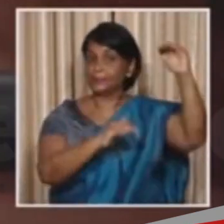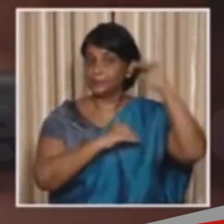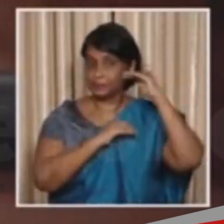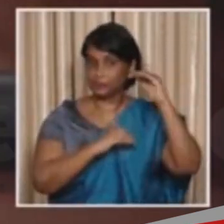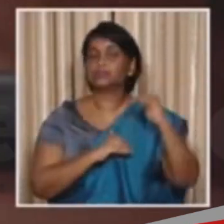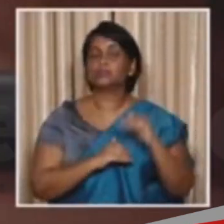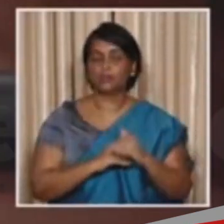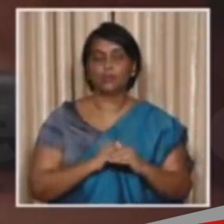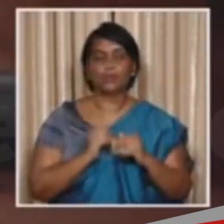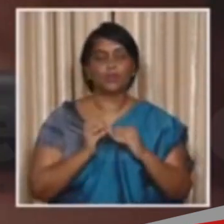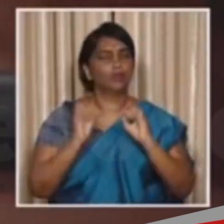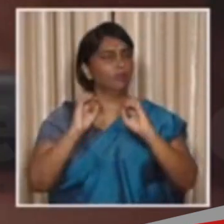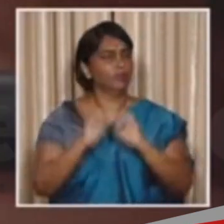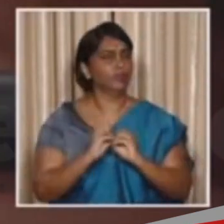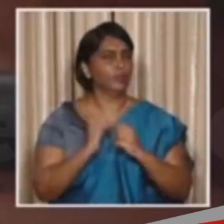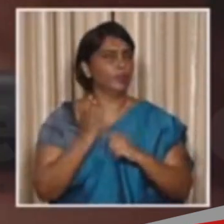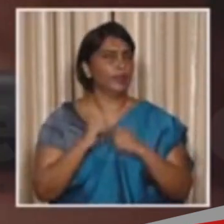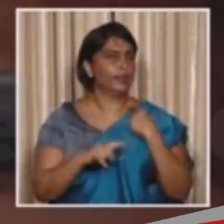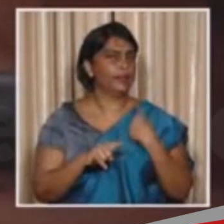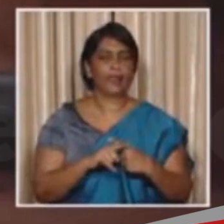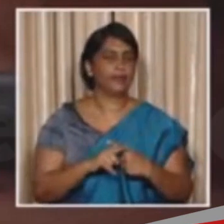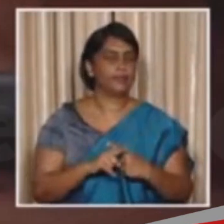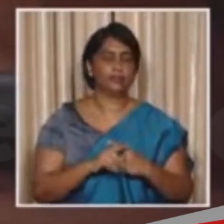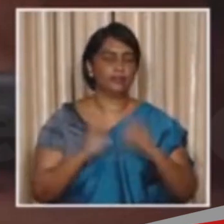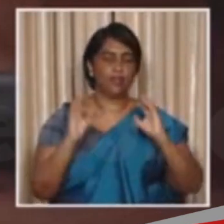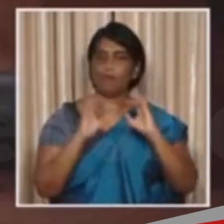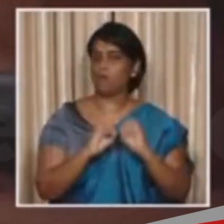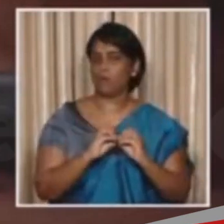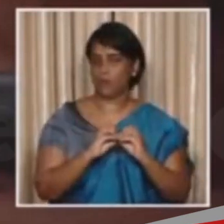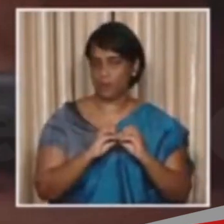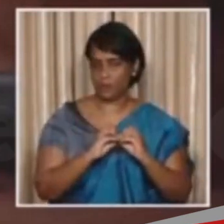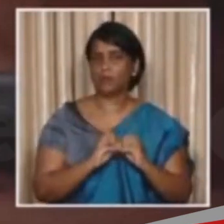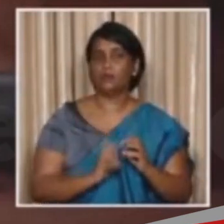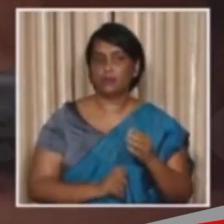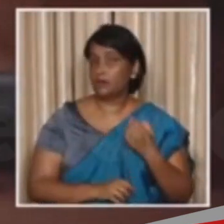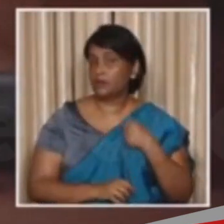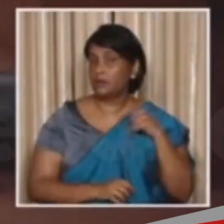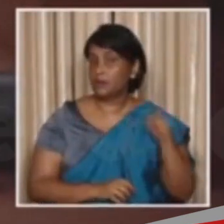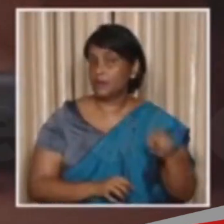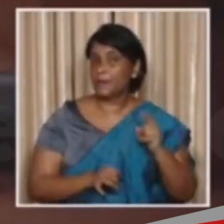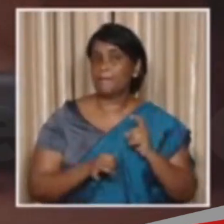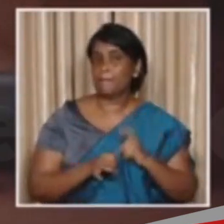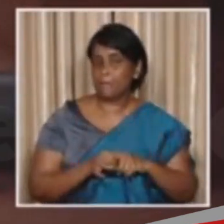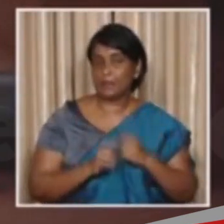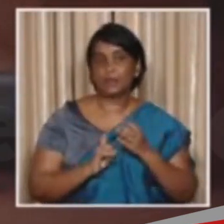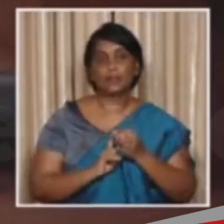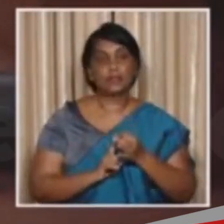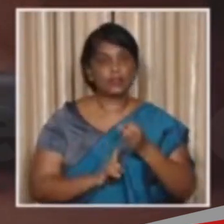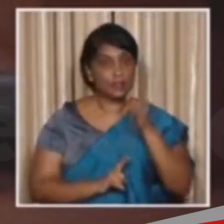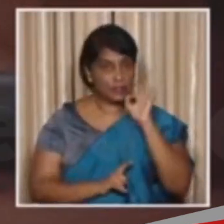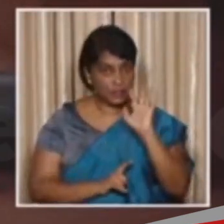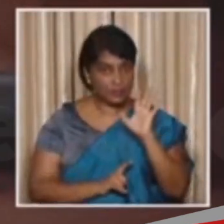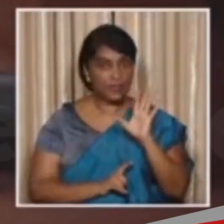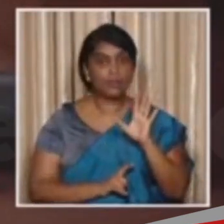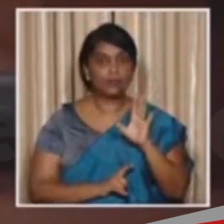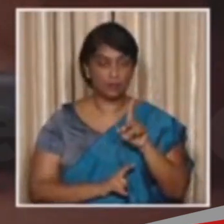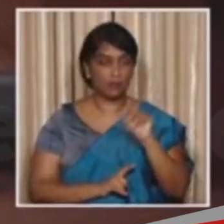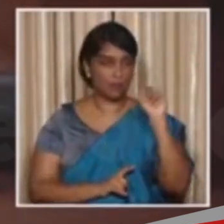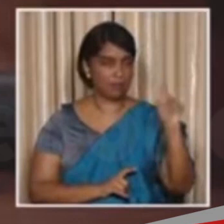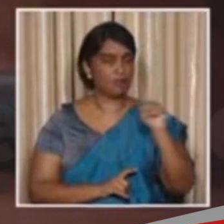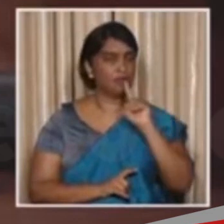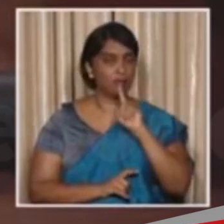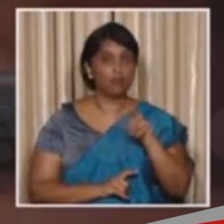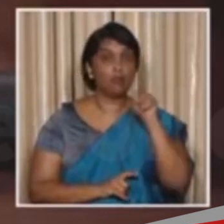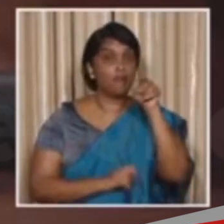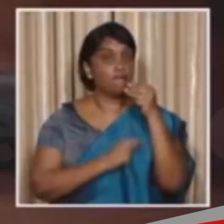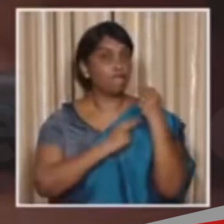ශූන්‍ය තීරුබදු ප්‍රතිපත්තියක් අනුගමනය කිරීමට තීරණය කර තිබෙනවා. මා මේ ප්‍රශ්නය ජනාධිපතිවරයා ලෙස සඳහන් කරන්නේ ඔහු විෂය